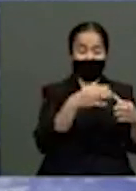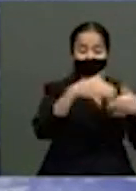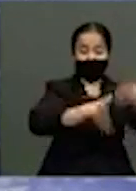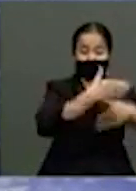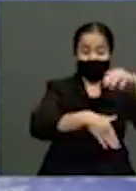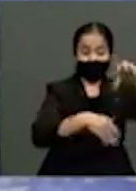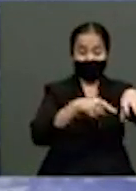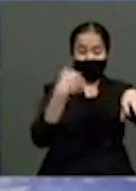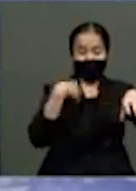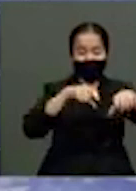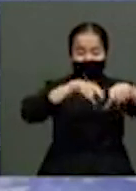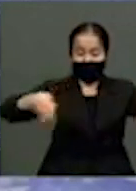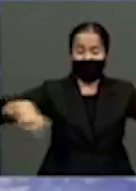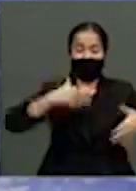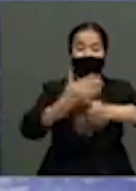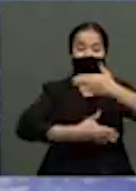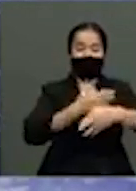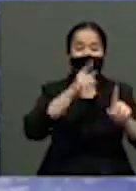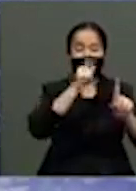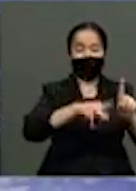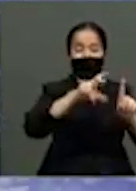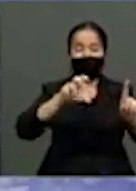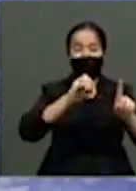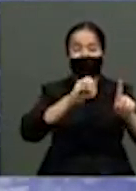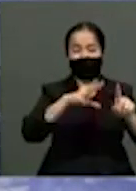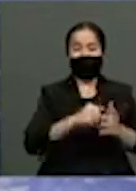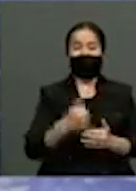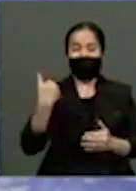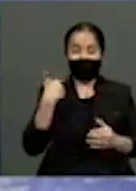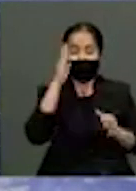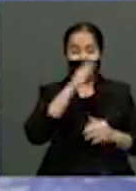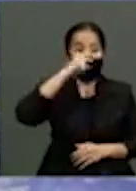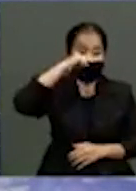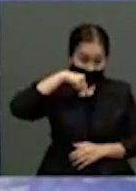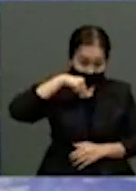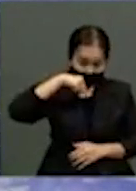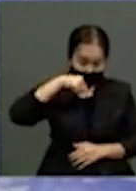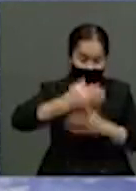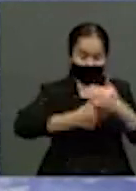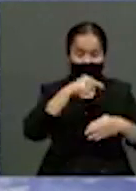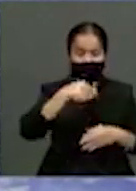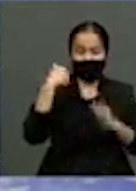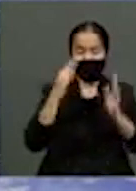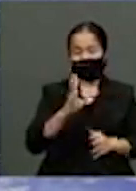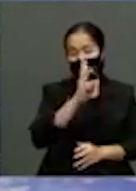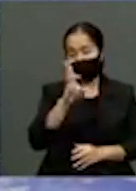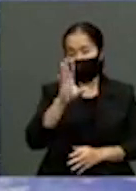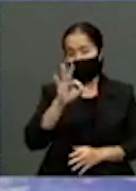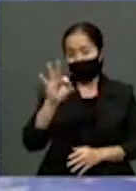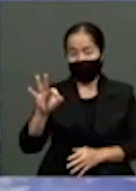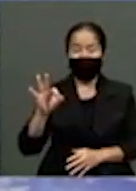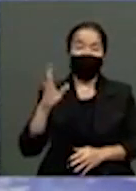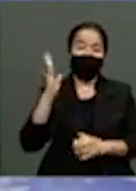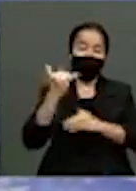ง 1,135 แผงค้าในนี้มีคนไทยนะครับอยู่ที่699ต่างด้าว